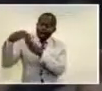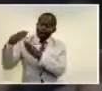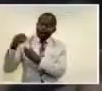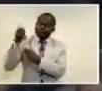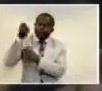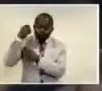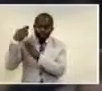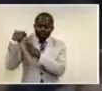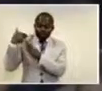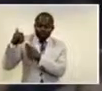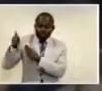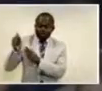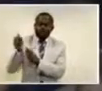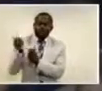gukorera abaturage.